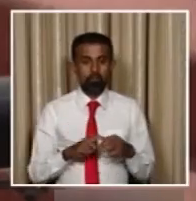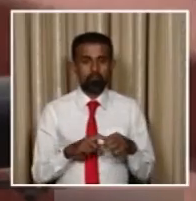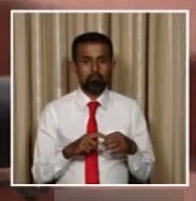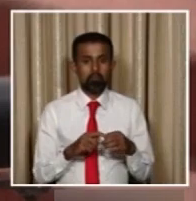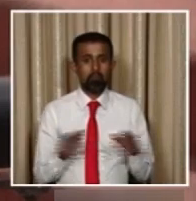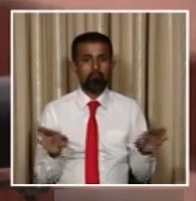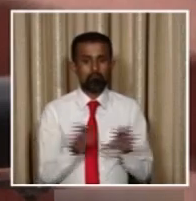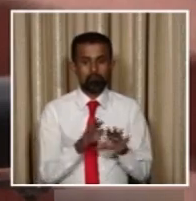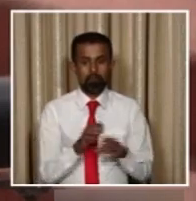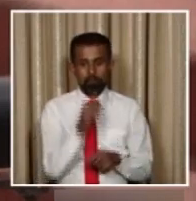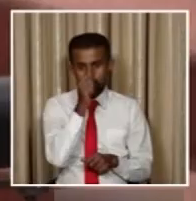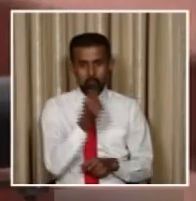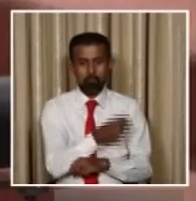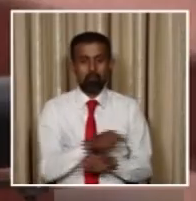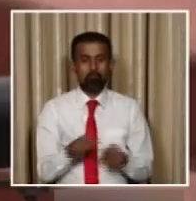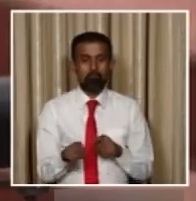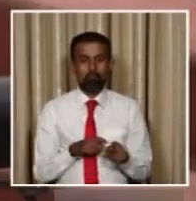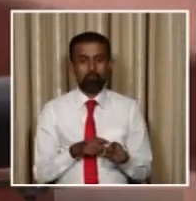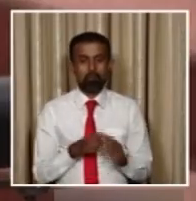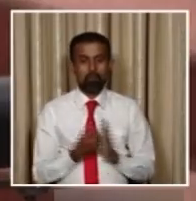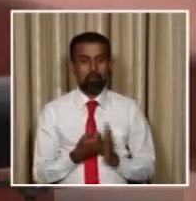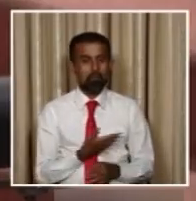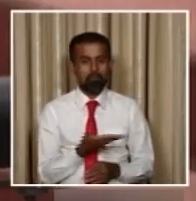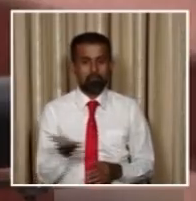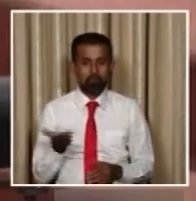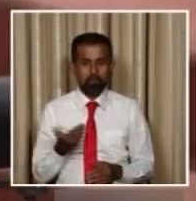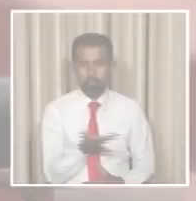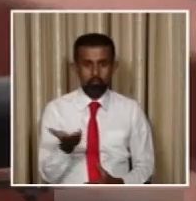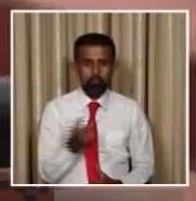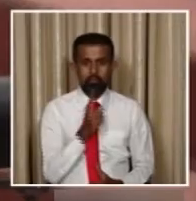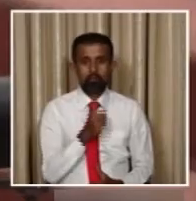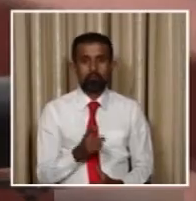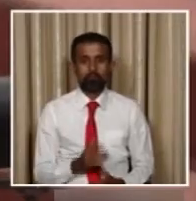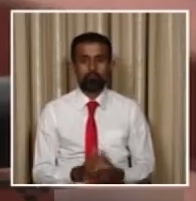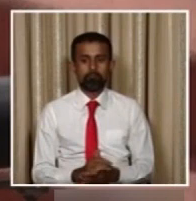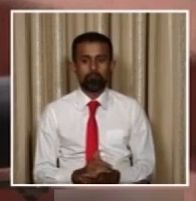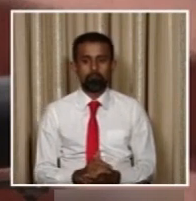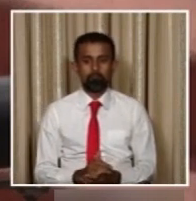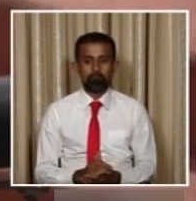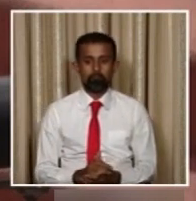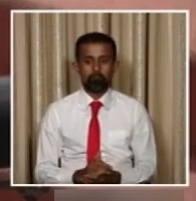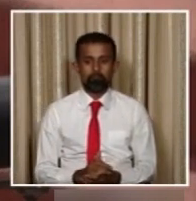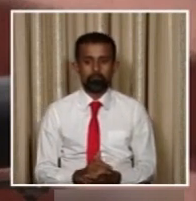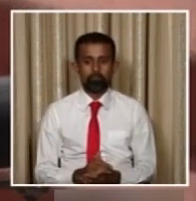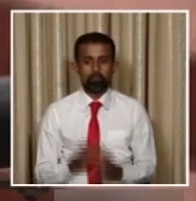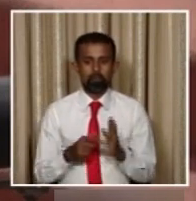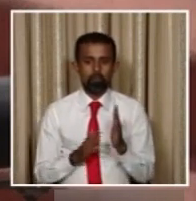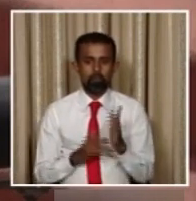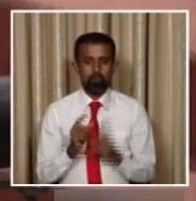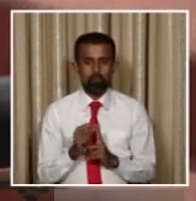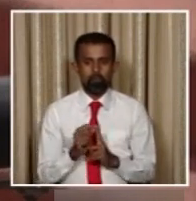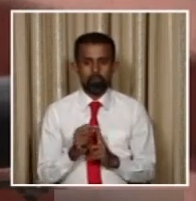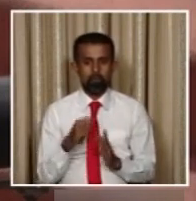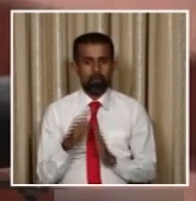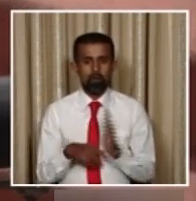දැමීමට කරන කුමන්ත්‍රණයක් හැටියට මේ ගරු සභාවේ මාධ්‍ය ප්‍රකාශ කර සිටින කැමති ඒ වගේම එක්සත් ජාතික පක්ෂයේ හෝ ලංකාවේ